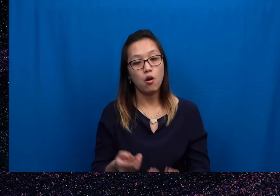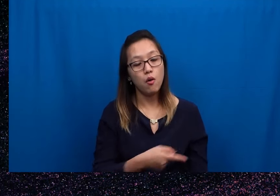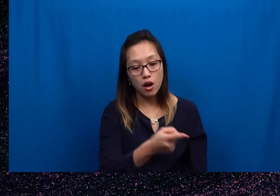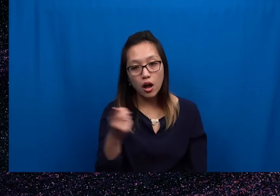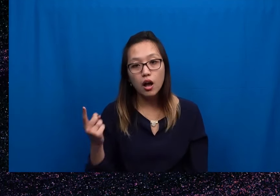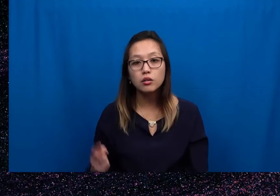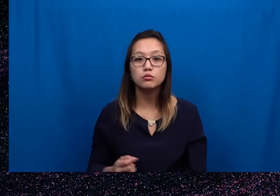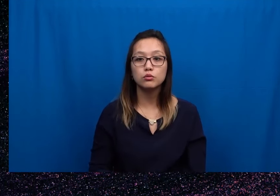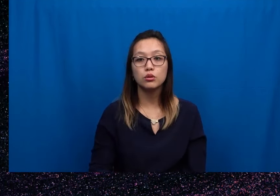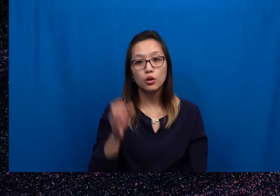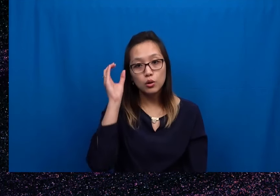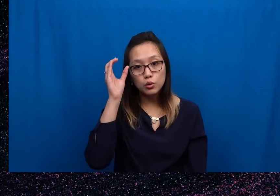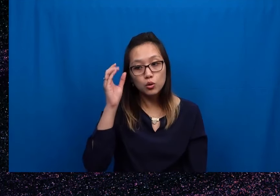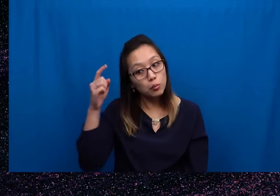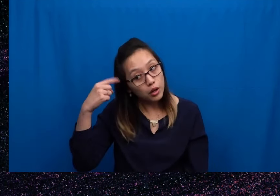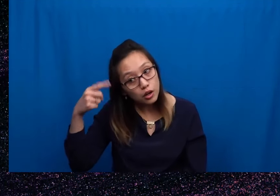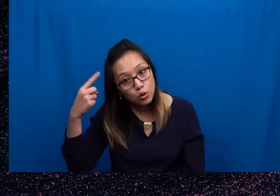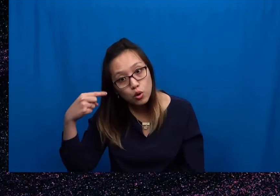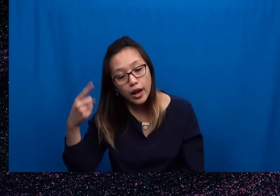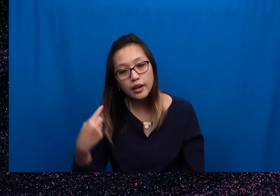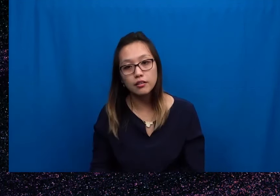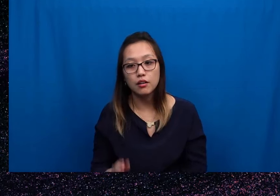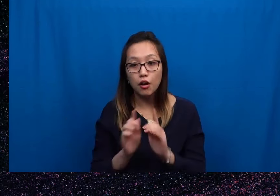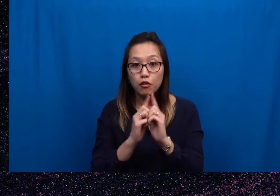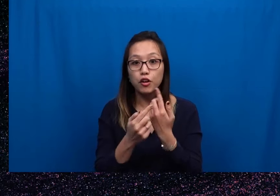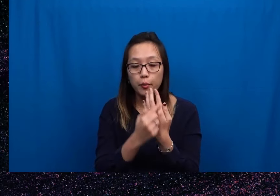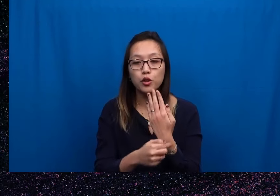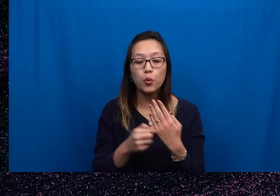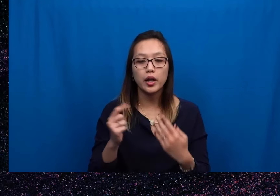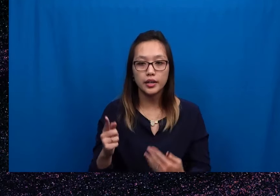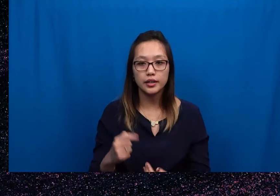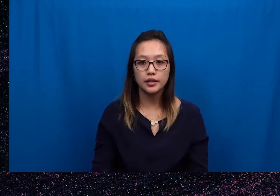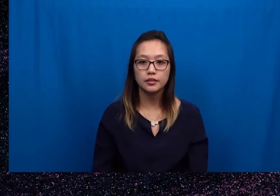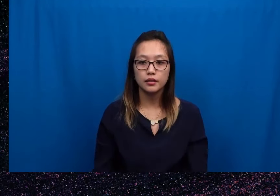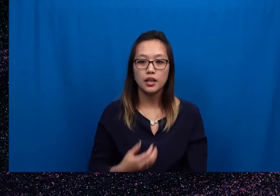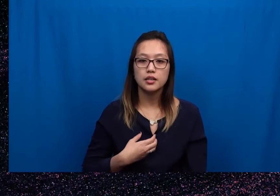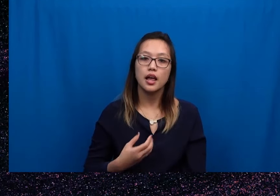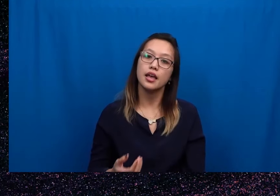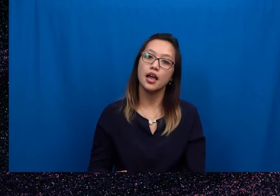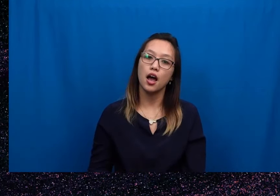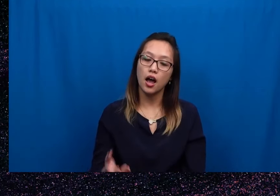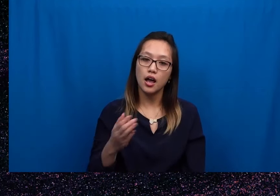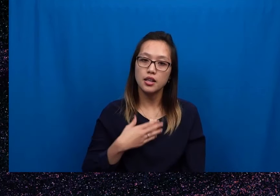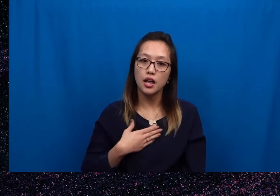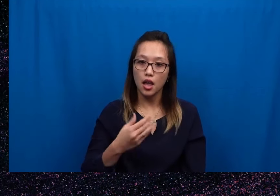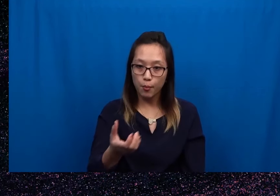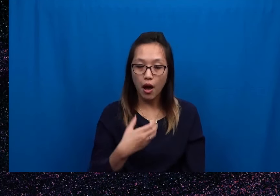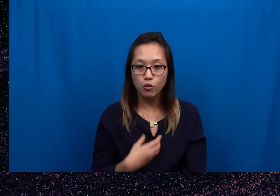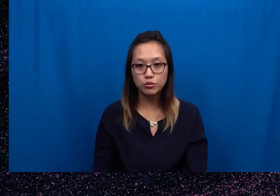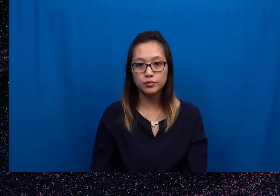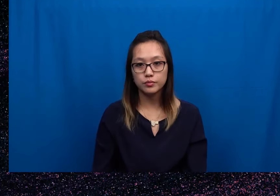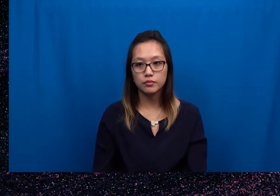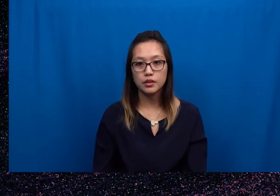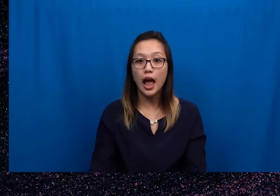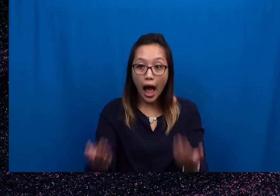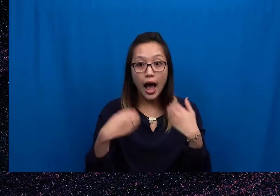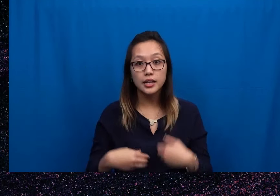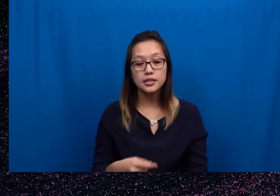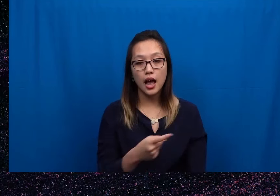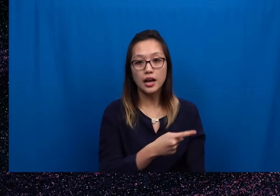jauh apa yang dikatakan oleh firman Tuhan ini, saya ingin ajak saudara untuk melihat potongan video yang saya dapat